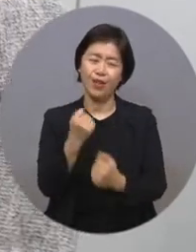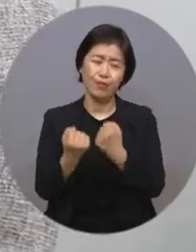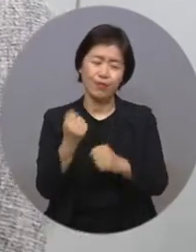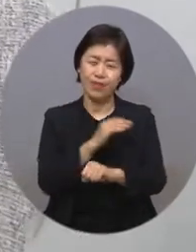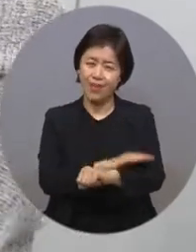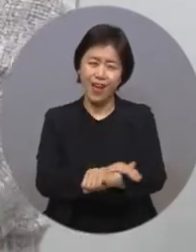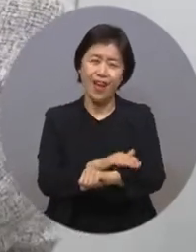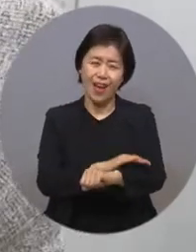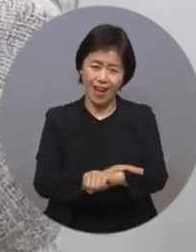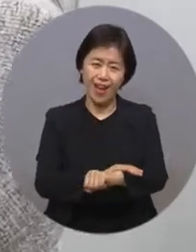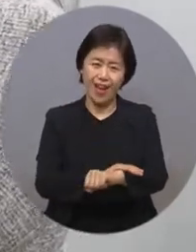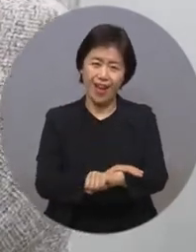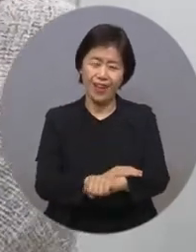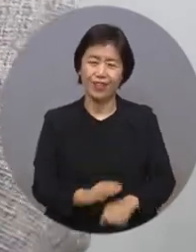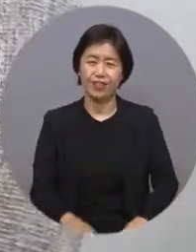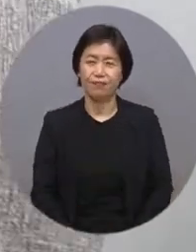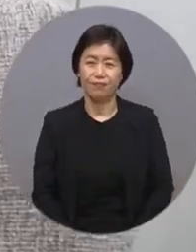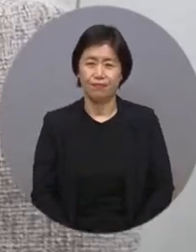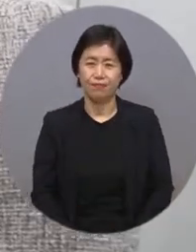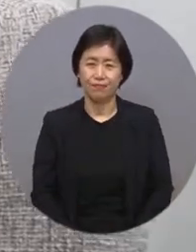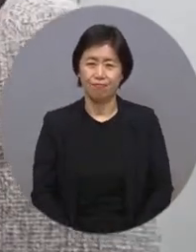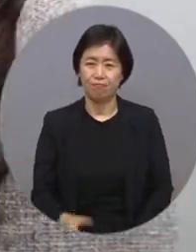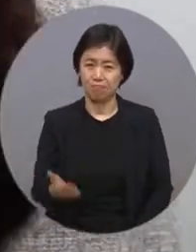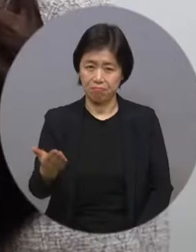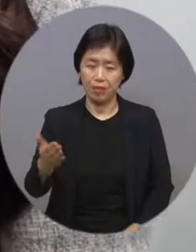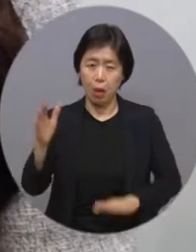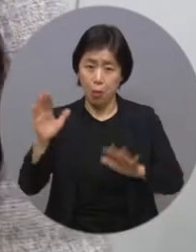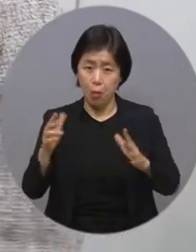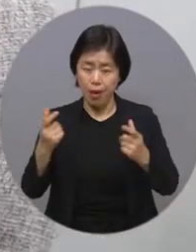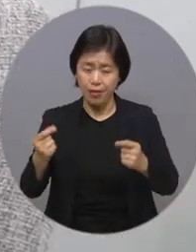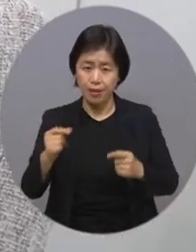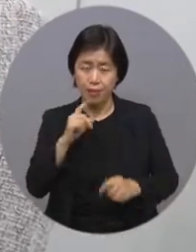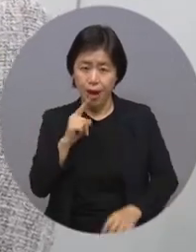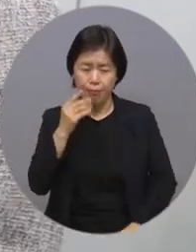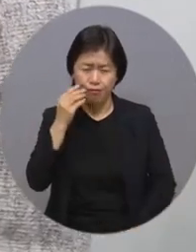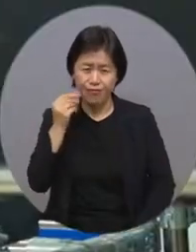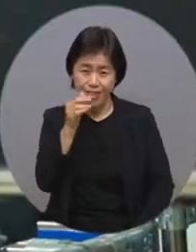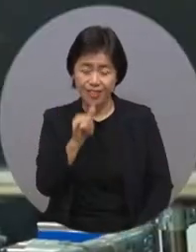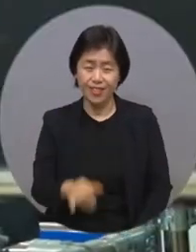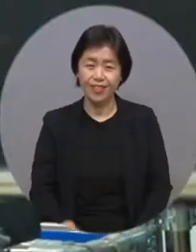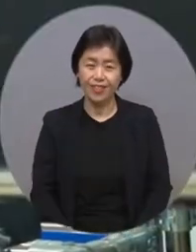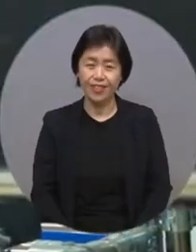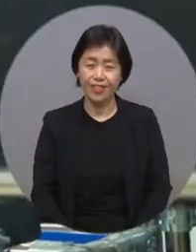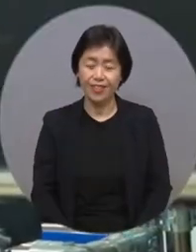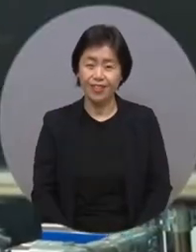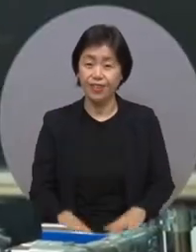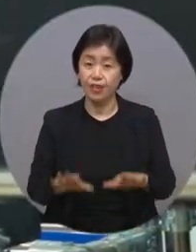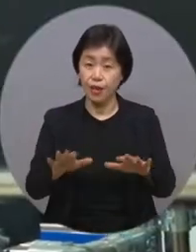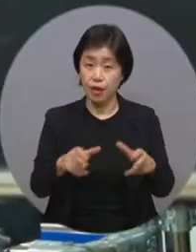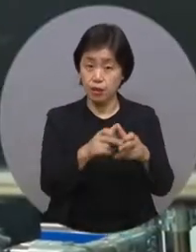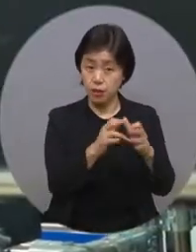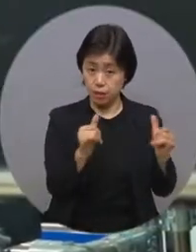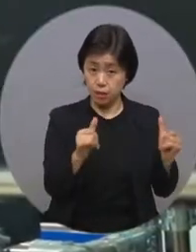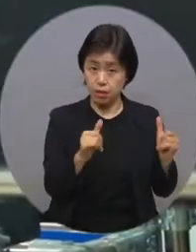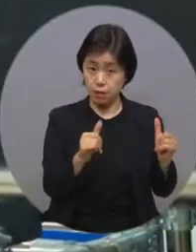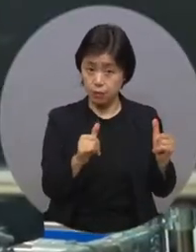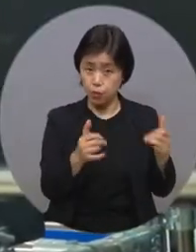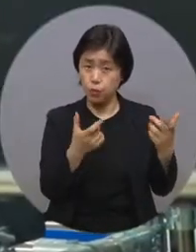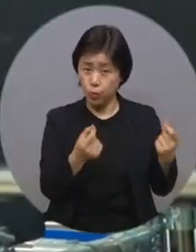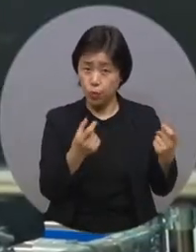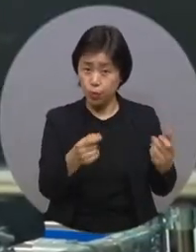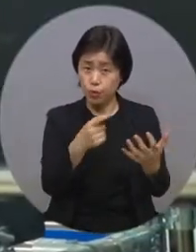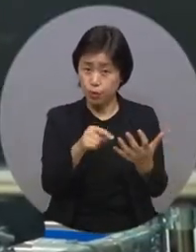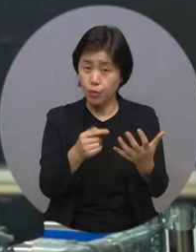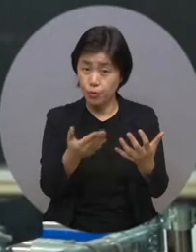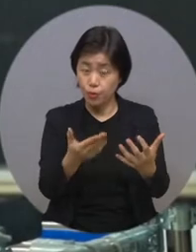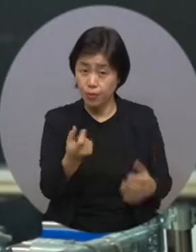잘해주셔가지고 진짜 그냥 무슨 로봇 같았어요. 아, 그래요? 그러면 실제로 이렇게 이제 장애사원분들도 같이 교육을 해주신다고